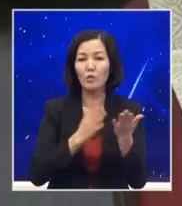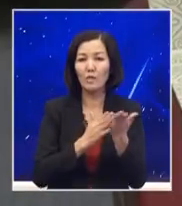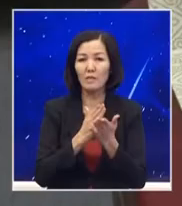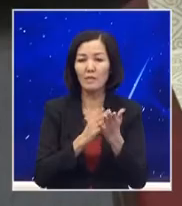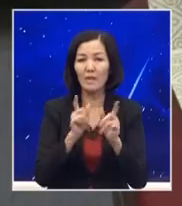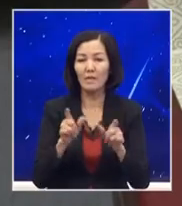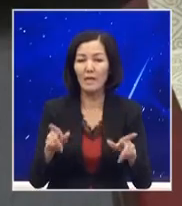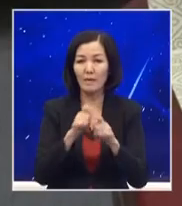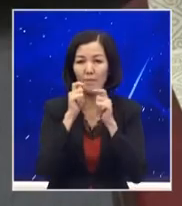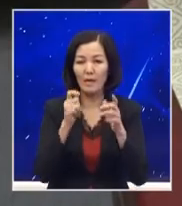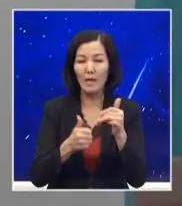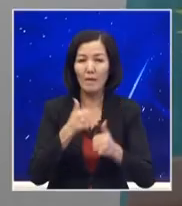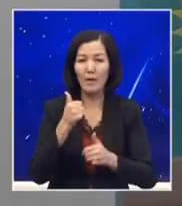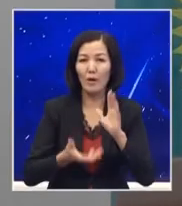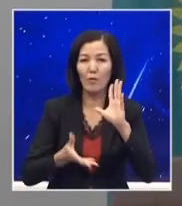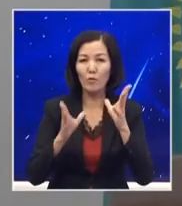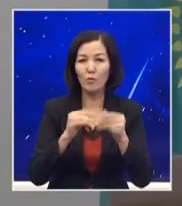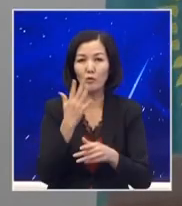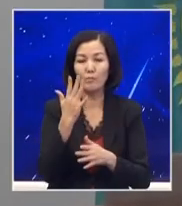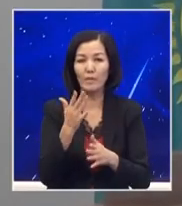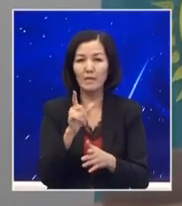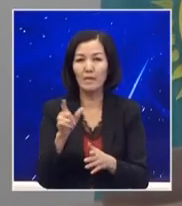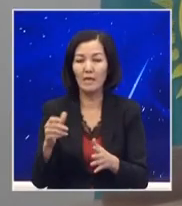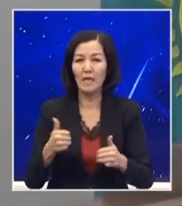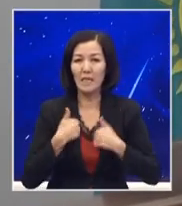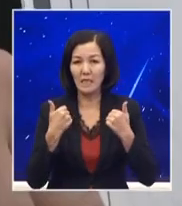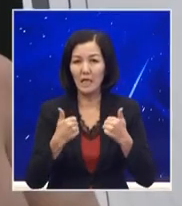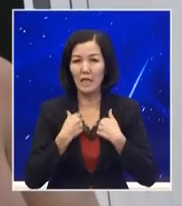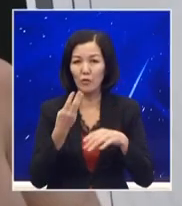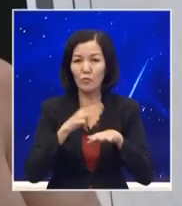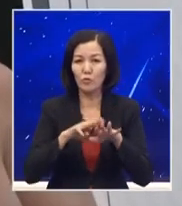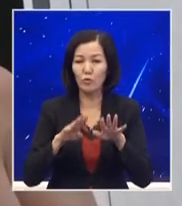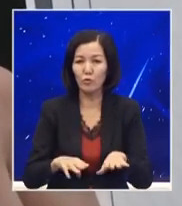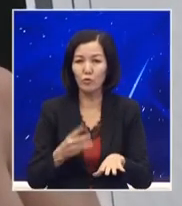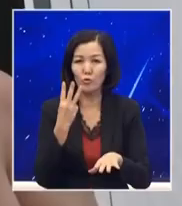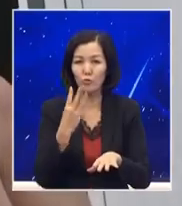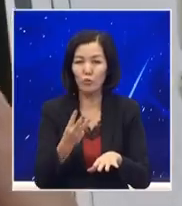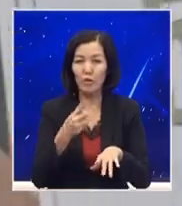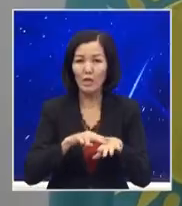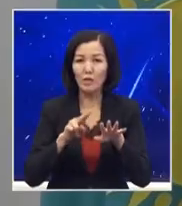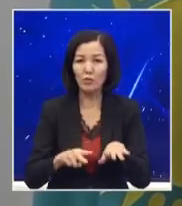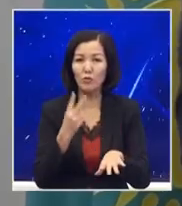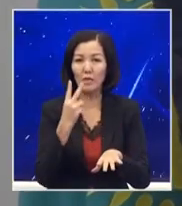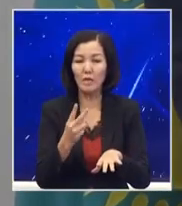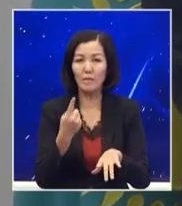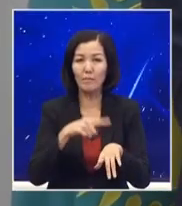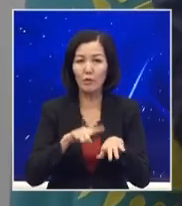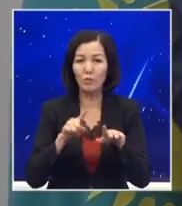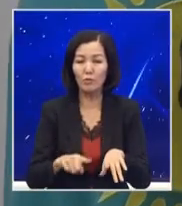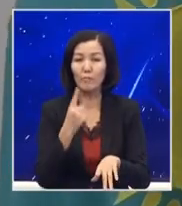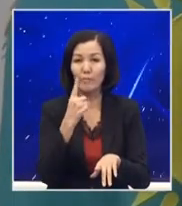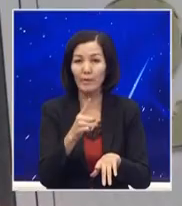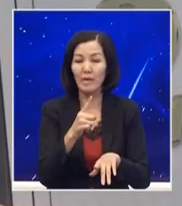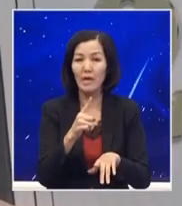марапатталды. Ал байқау қорытындысы бойынша 5 үміткер ынталандыру, 3-ші орын 3, 2-ші орын 2, сондай-ақ 1-ші орын